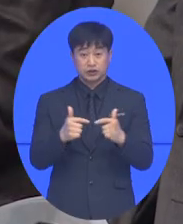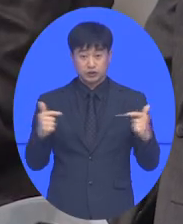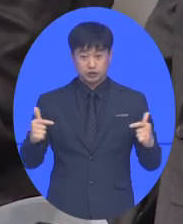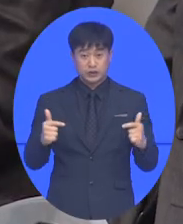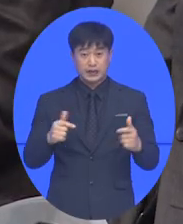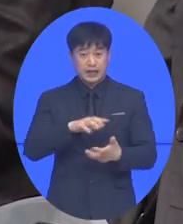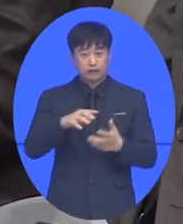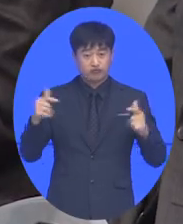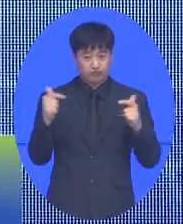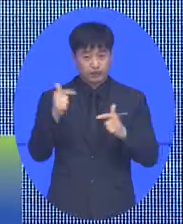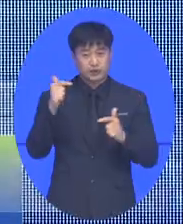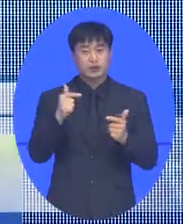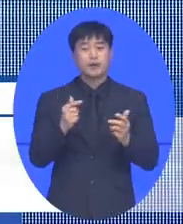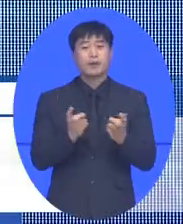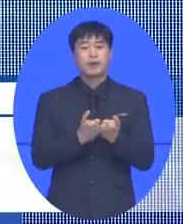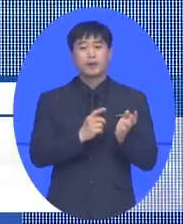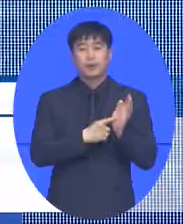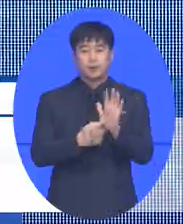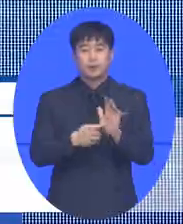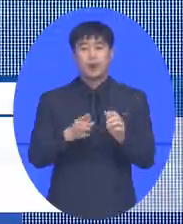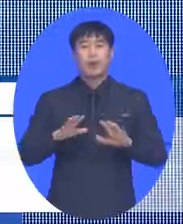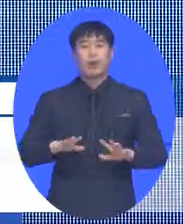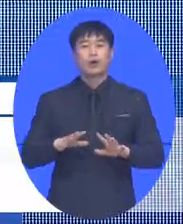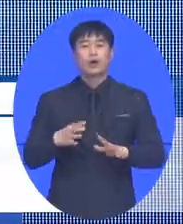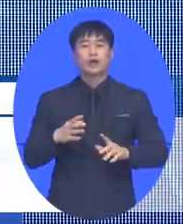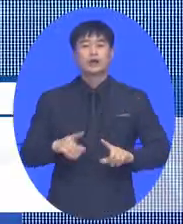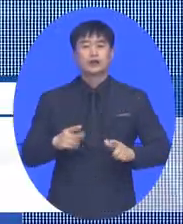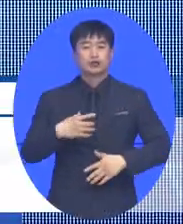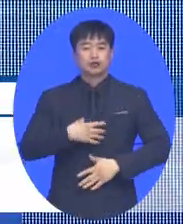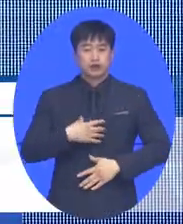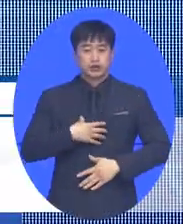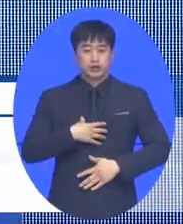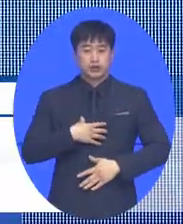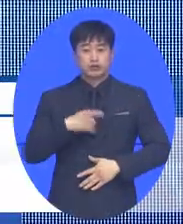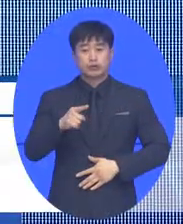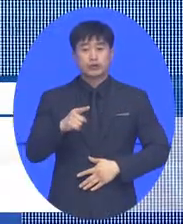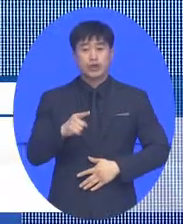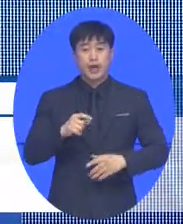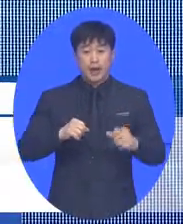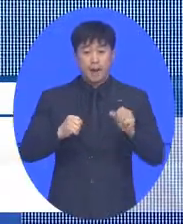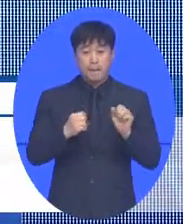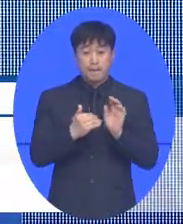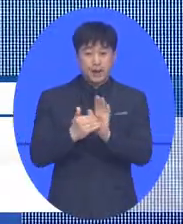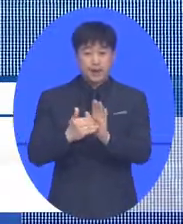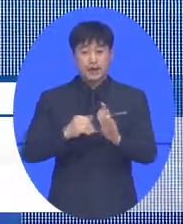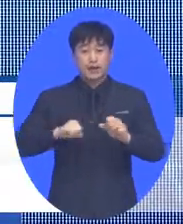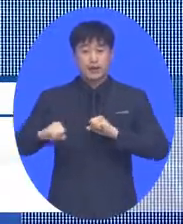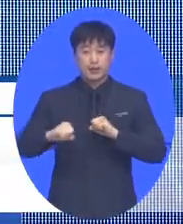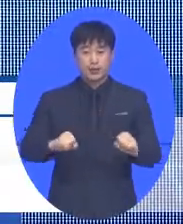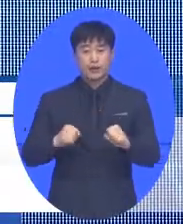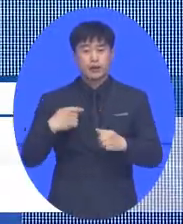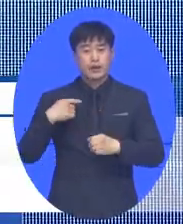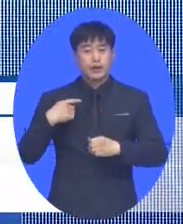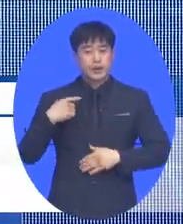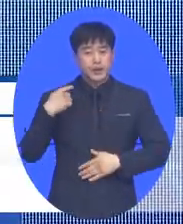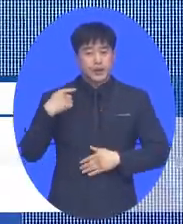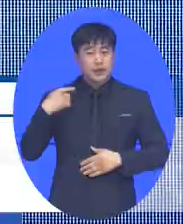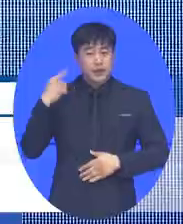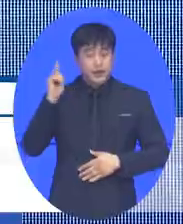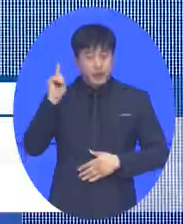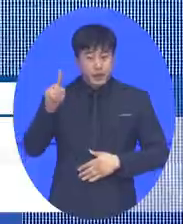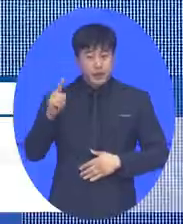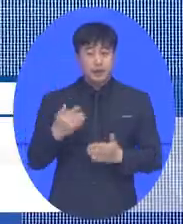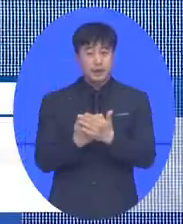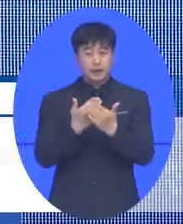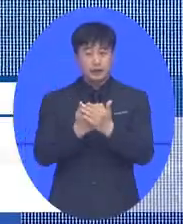계획을 밝혔습니다. 오늘의 기후위기를 또는 그 기후위기에 대응하는 것을 내일의 성장기회로 전환할